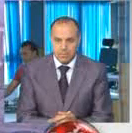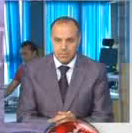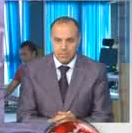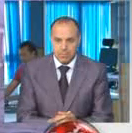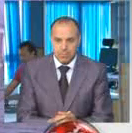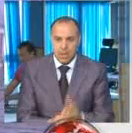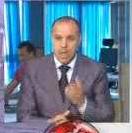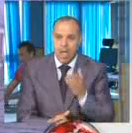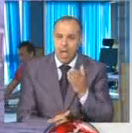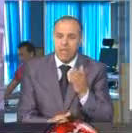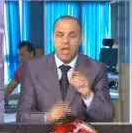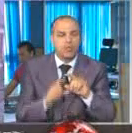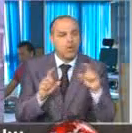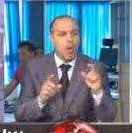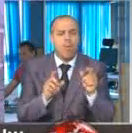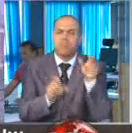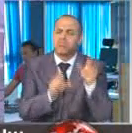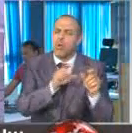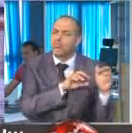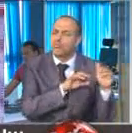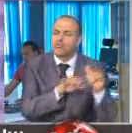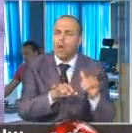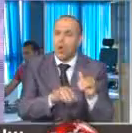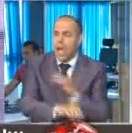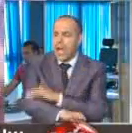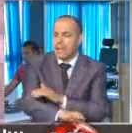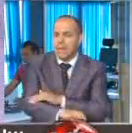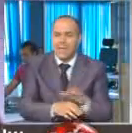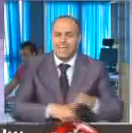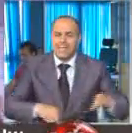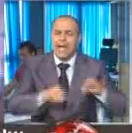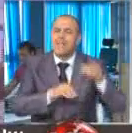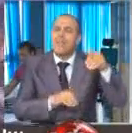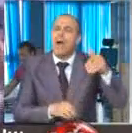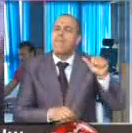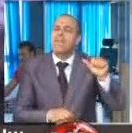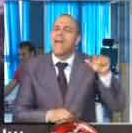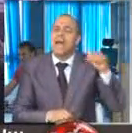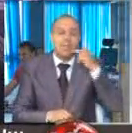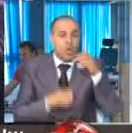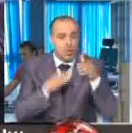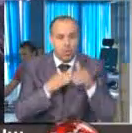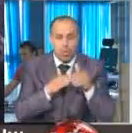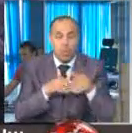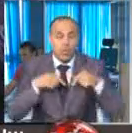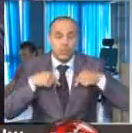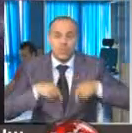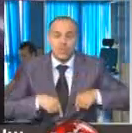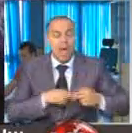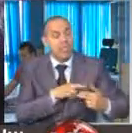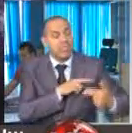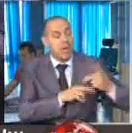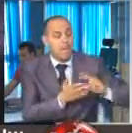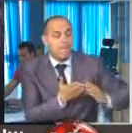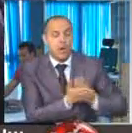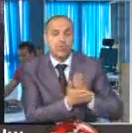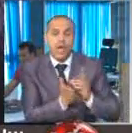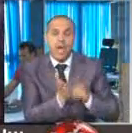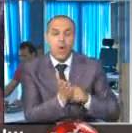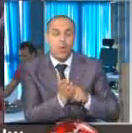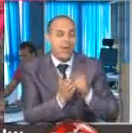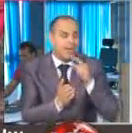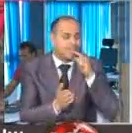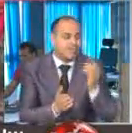حول هذا الشعار تجمع عدد هام من الشغالين بساحة محمد علي الحامي مطالبين الحكومة بالتراجع عن مشروع قانون